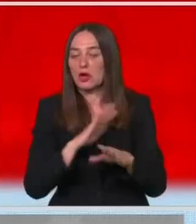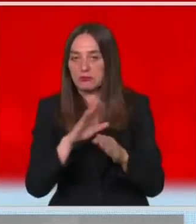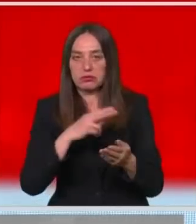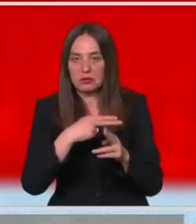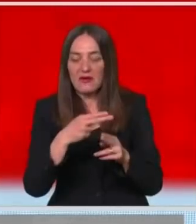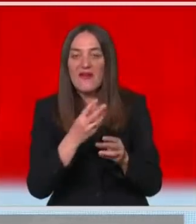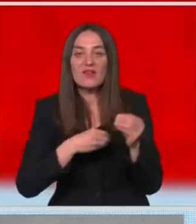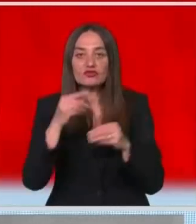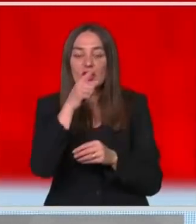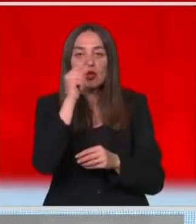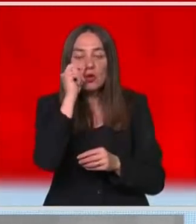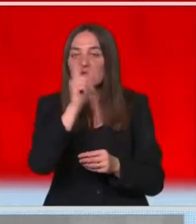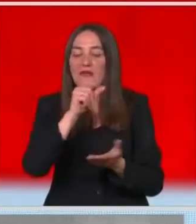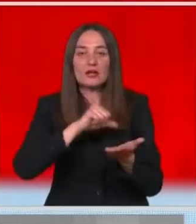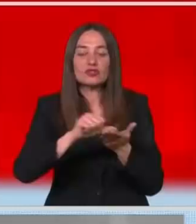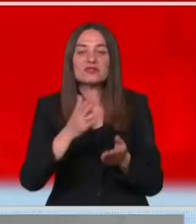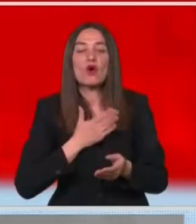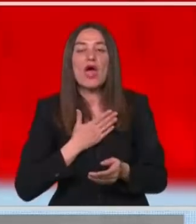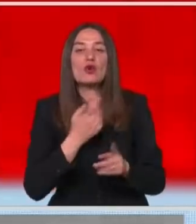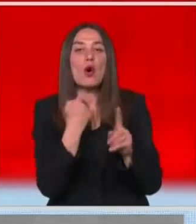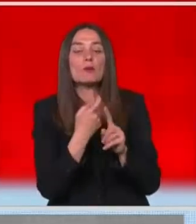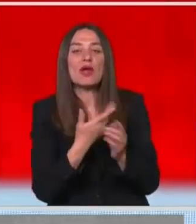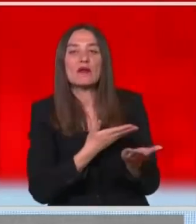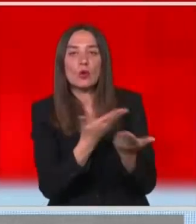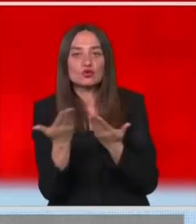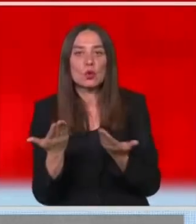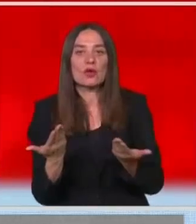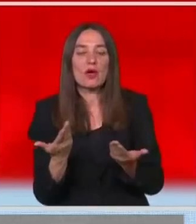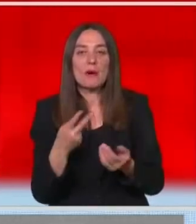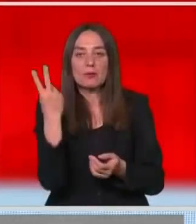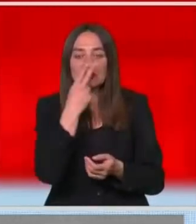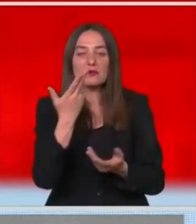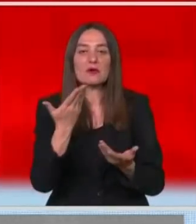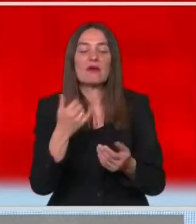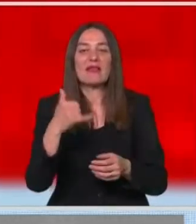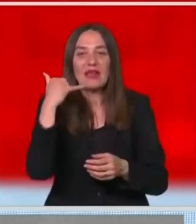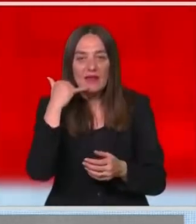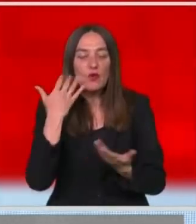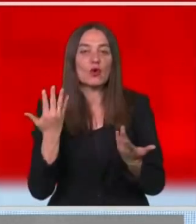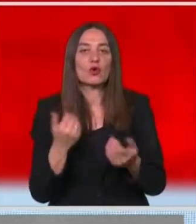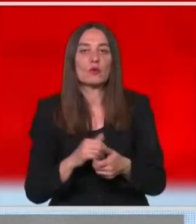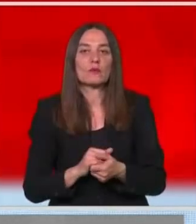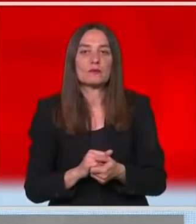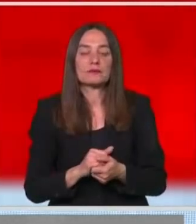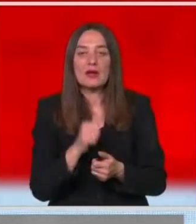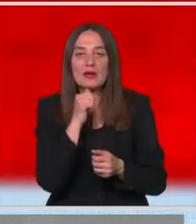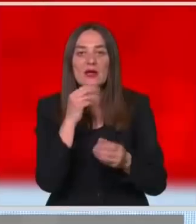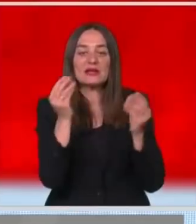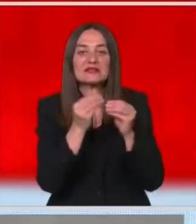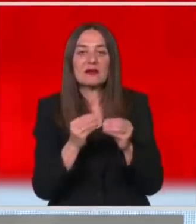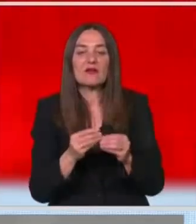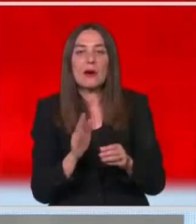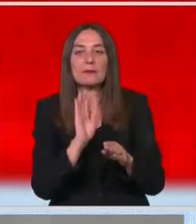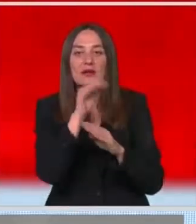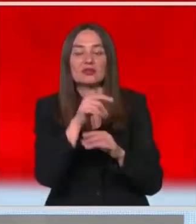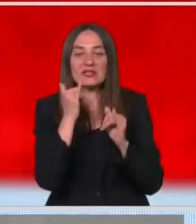Većina tih ljudi trenutno neće platiti svoje komunalne usluge. Znači, komunalne usluge podrazumevaju telefoniju, čak i sisteme prenosne preko